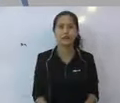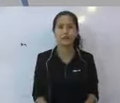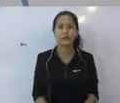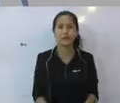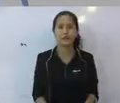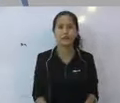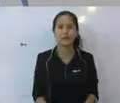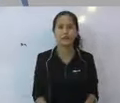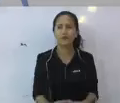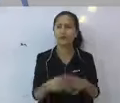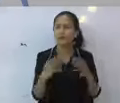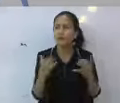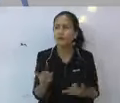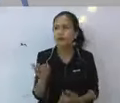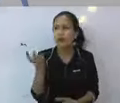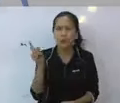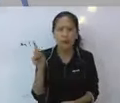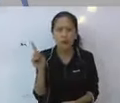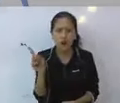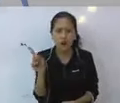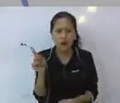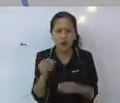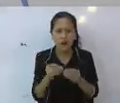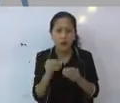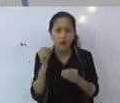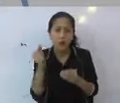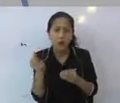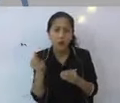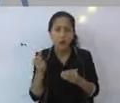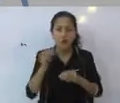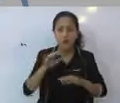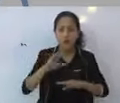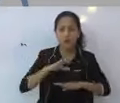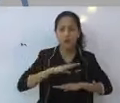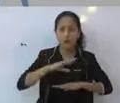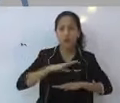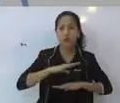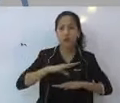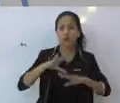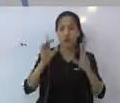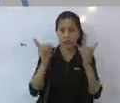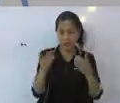Yan. Ano ba yung ano, what is the most sustainable diet? Ano-ano ba yung mga yon?